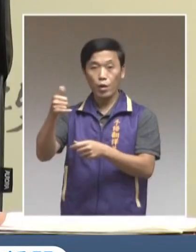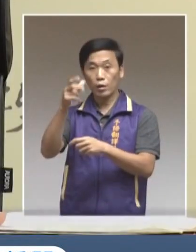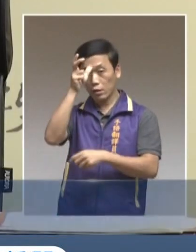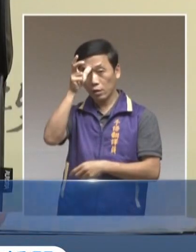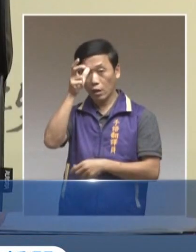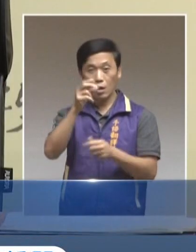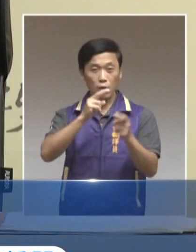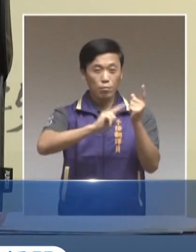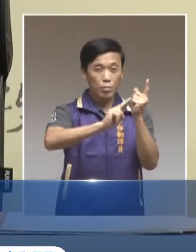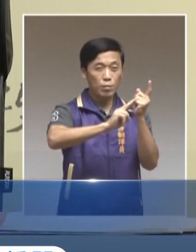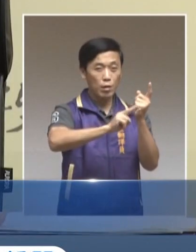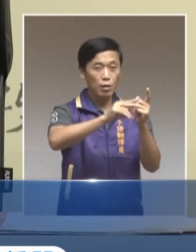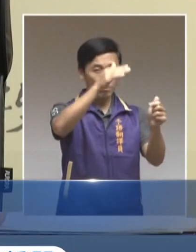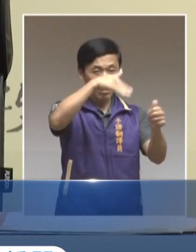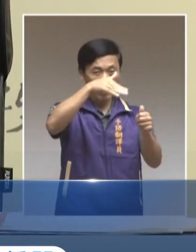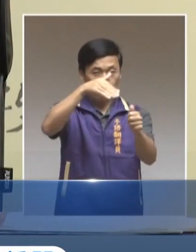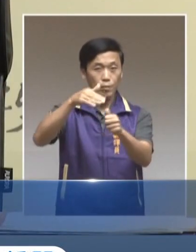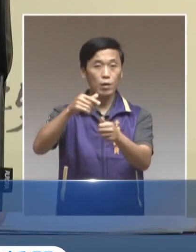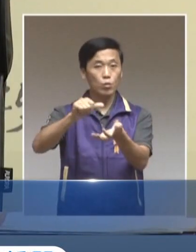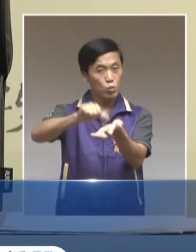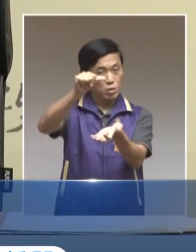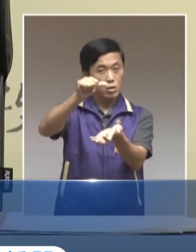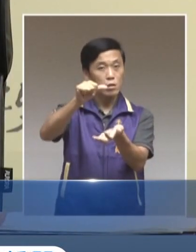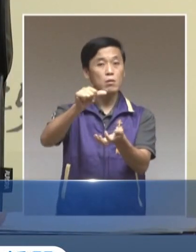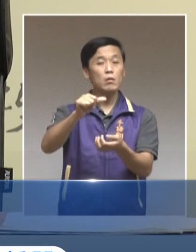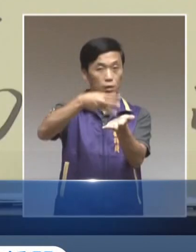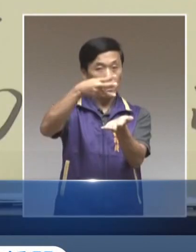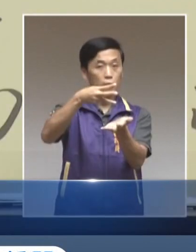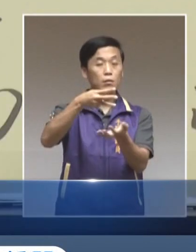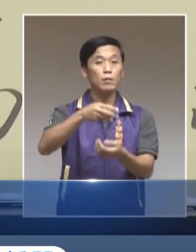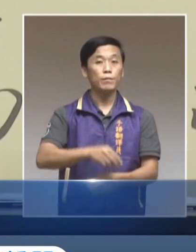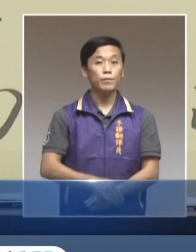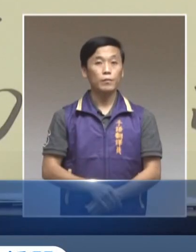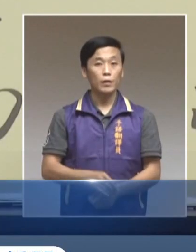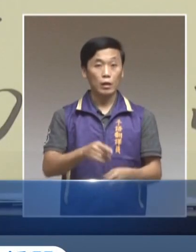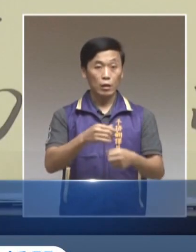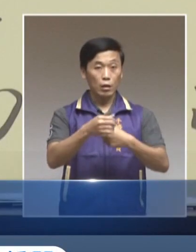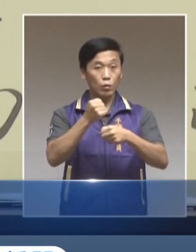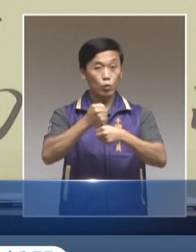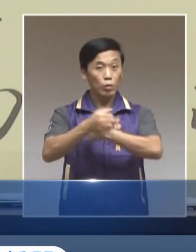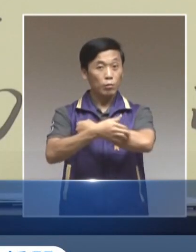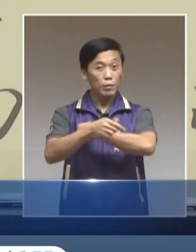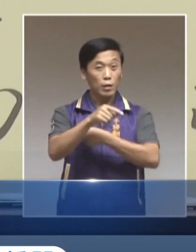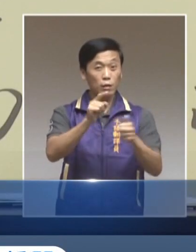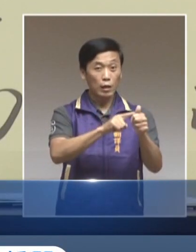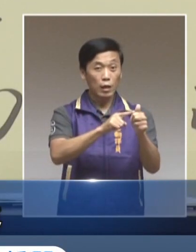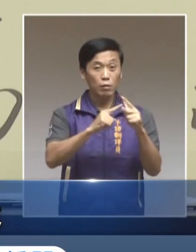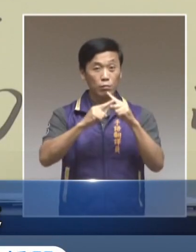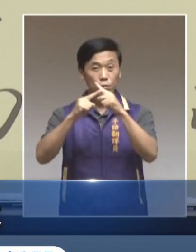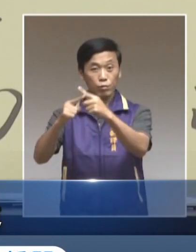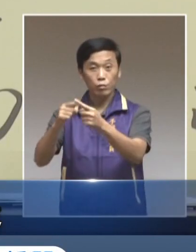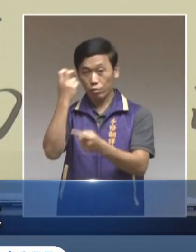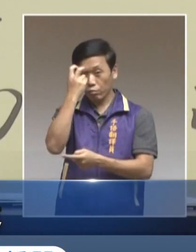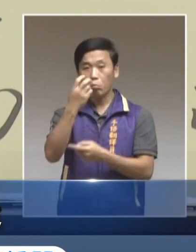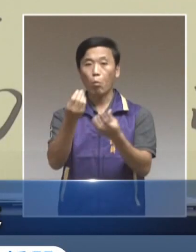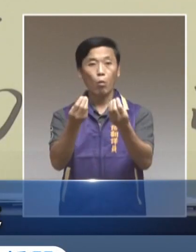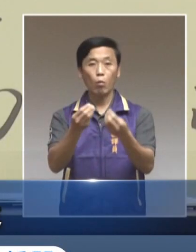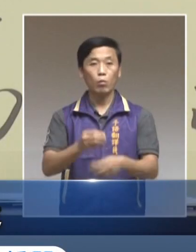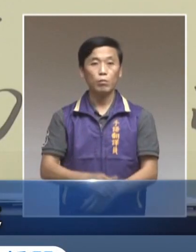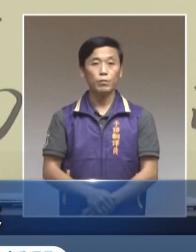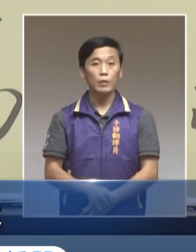的通知，总共不下5次。包含电话，包含简讯， 该员都并没有前往筛检，